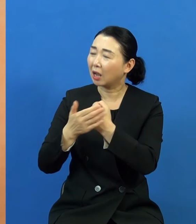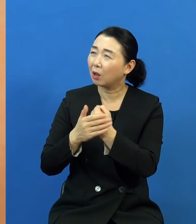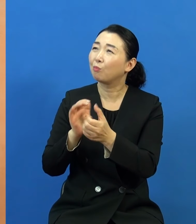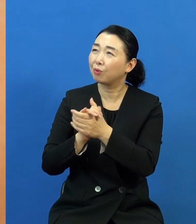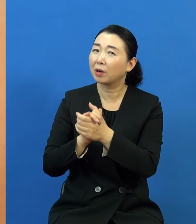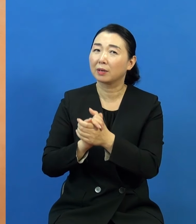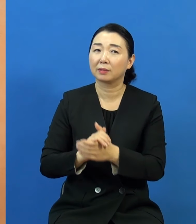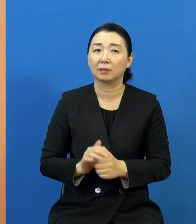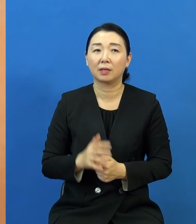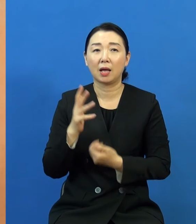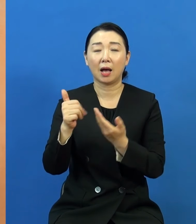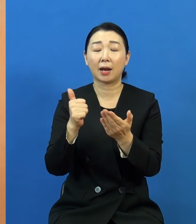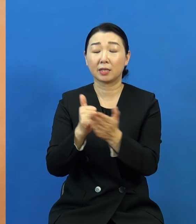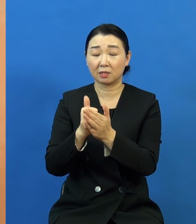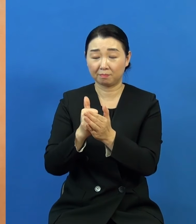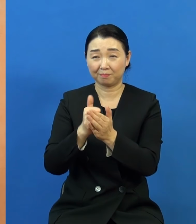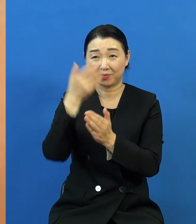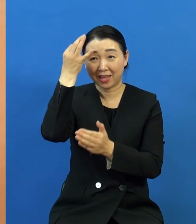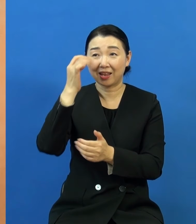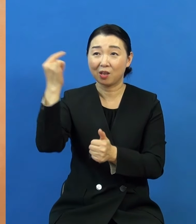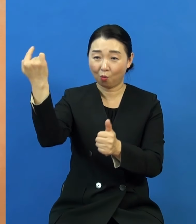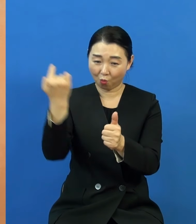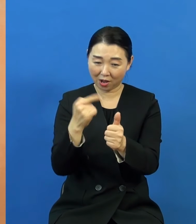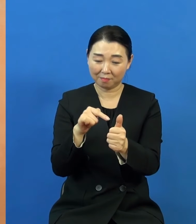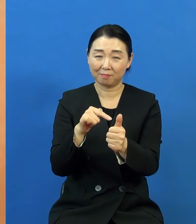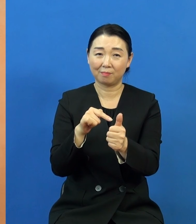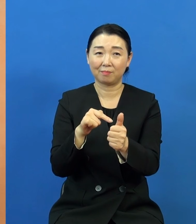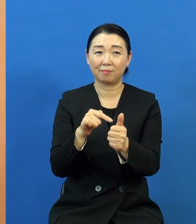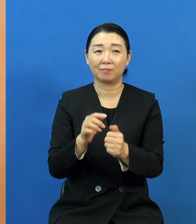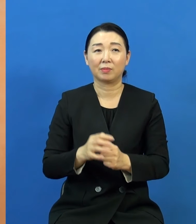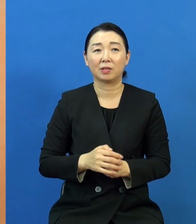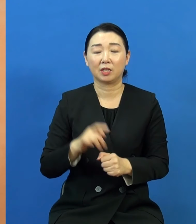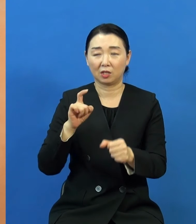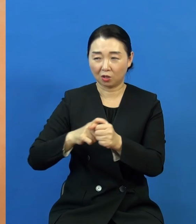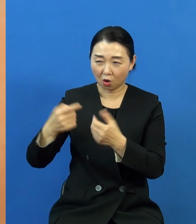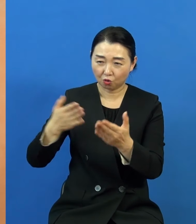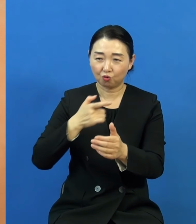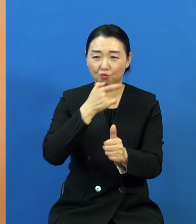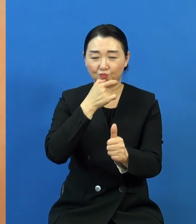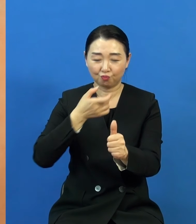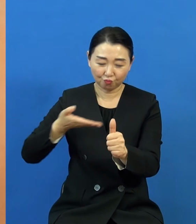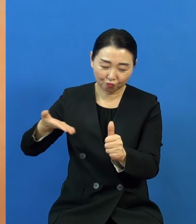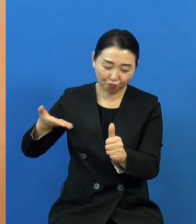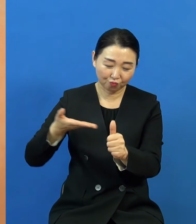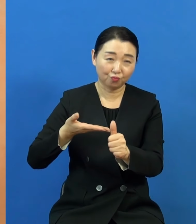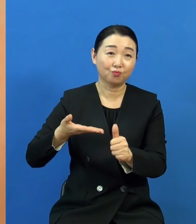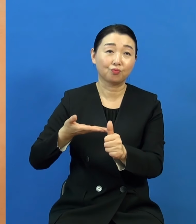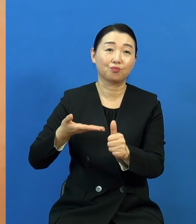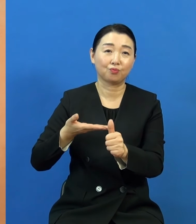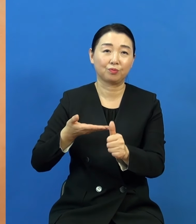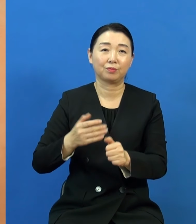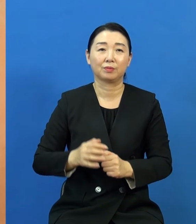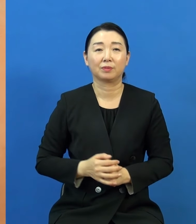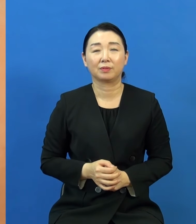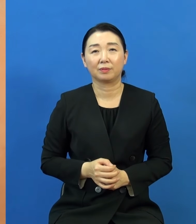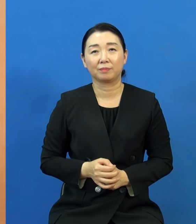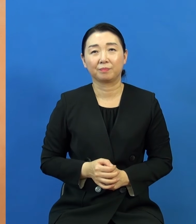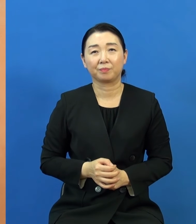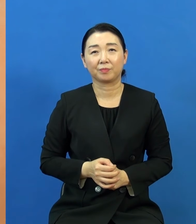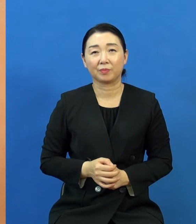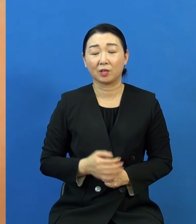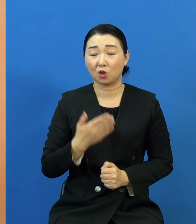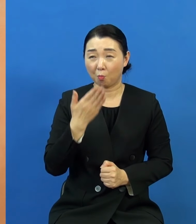하나님은 그를 찾아오셔서 떡을 주시고 마실 물을 허락해 주셔서 먹고 힘을